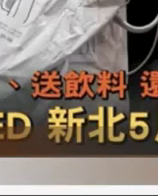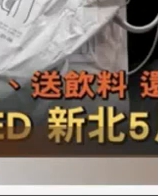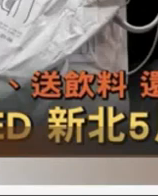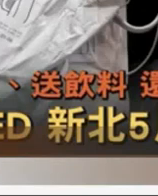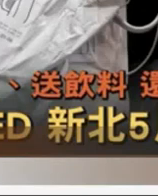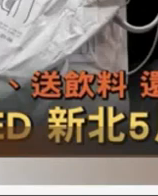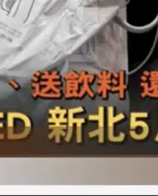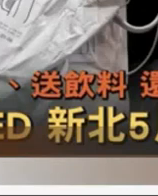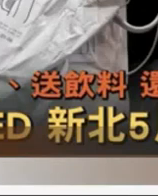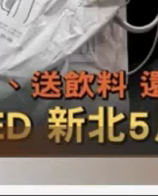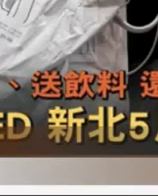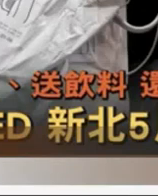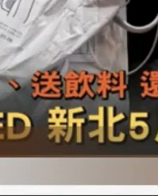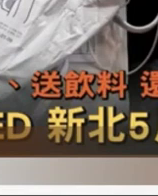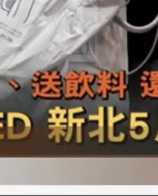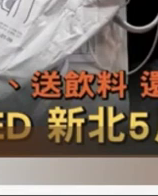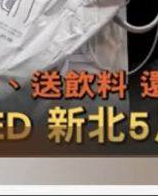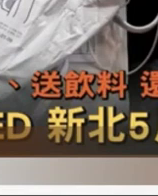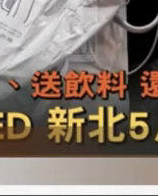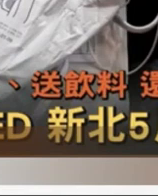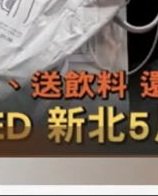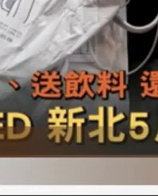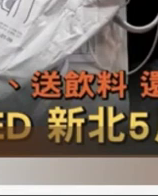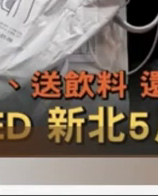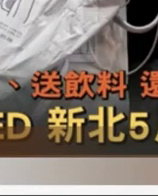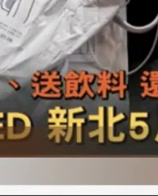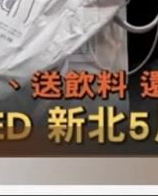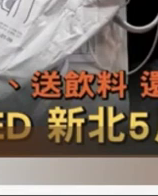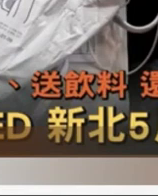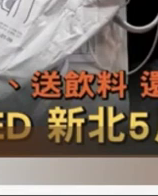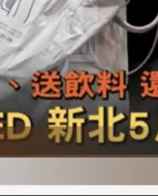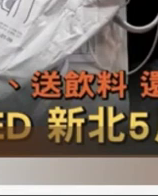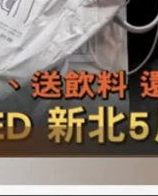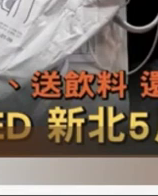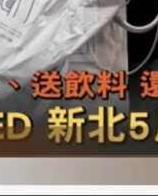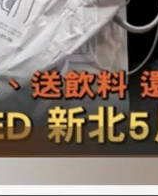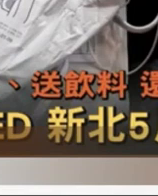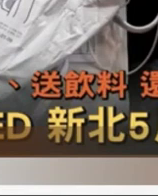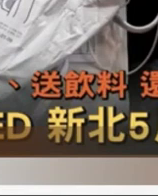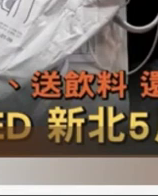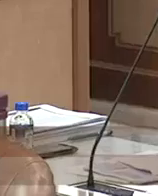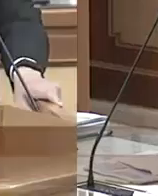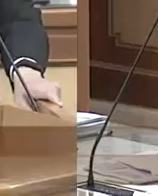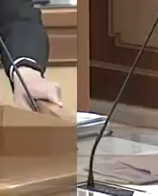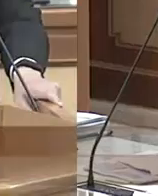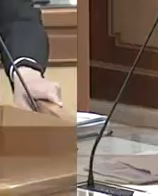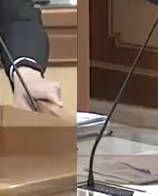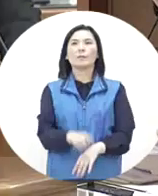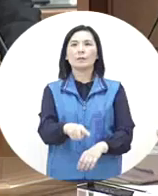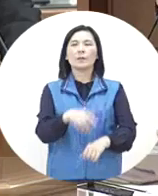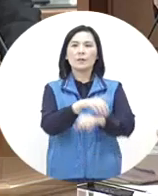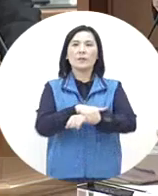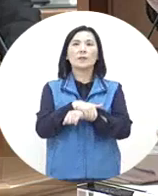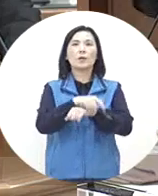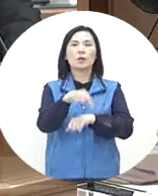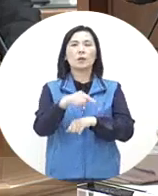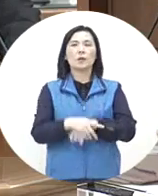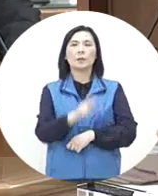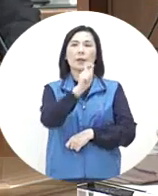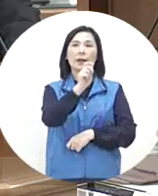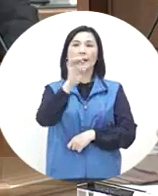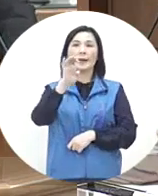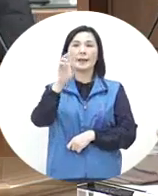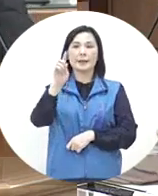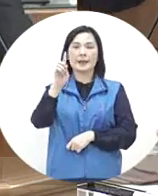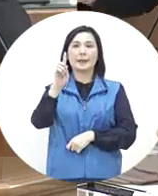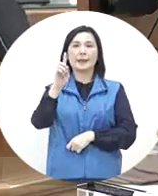常的如果是可以结合外送平台齁，让这个救命的 AED 齁都可以